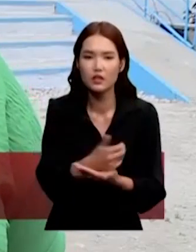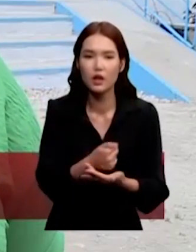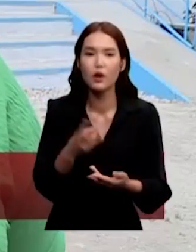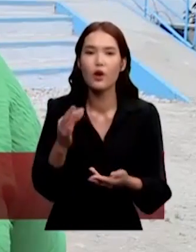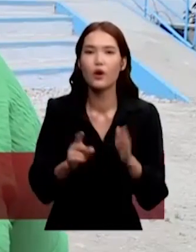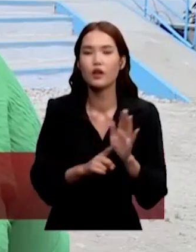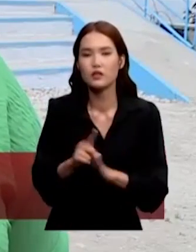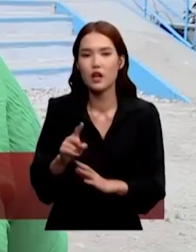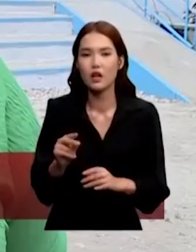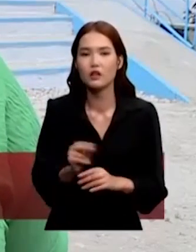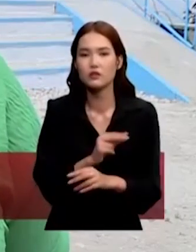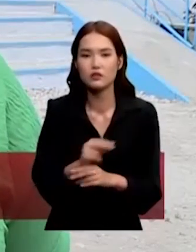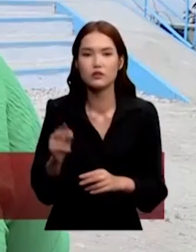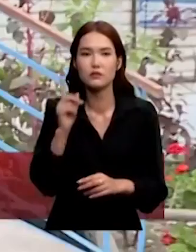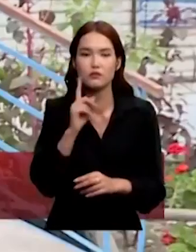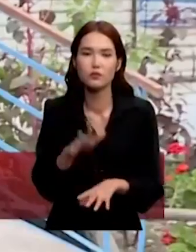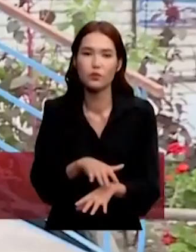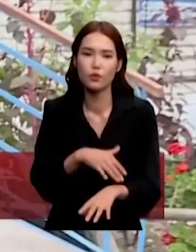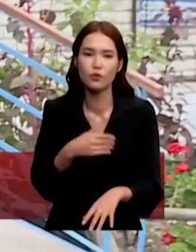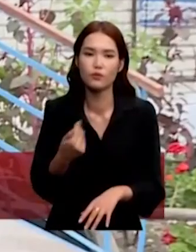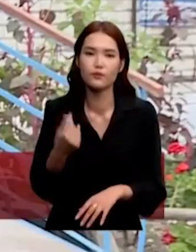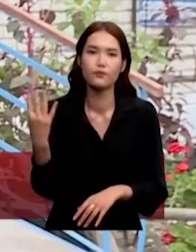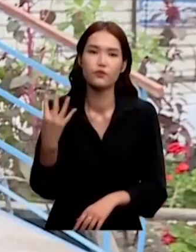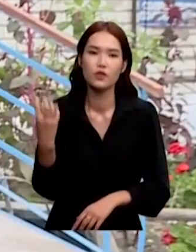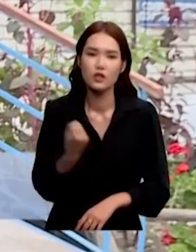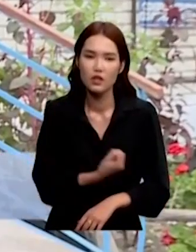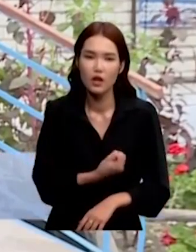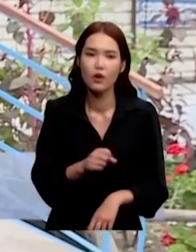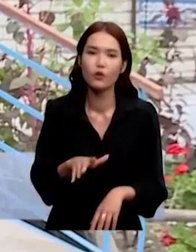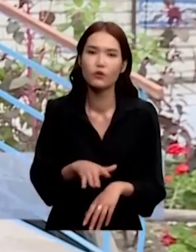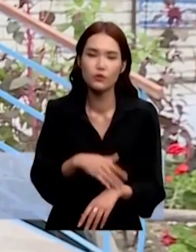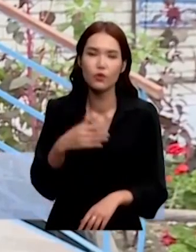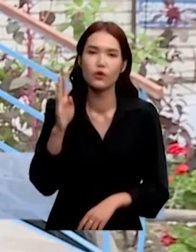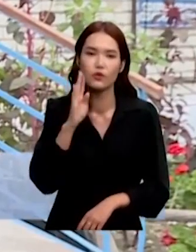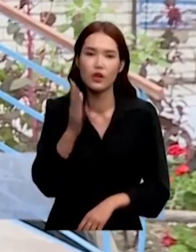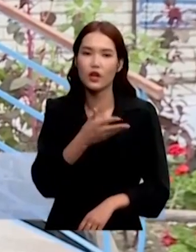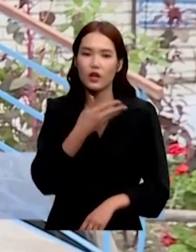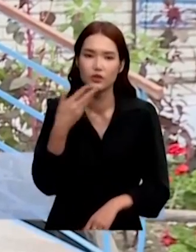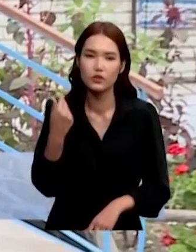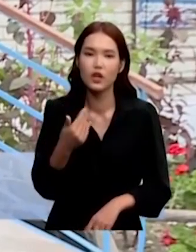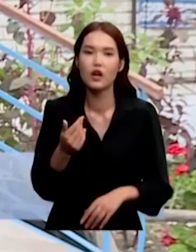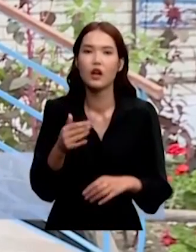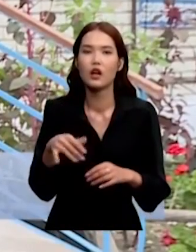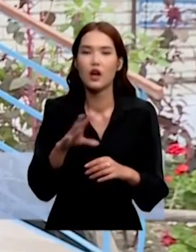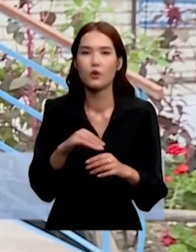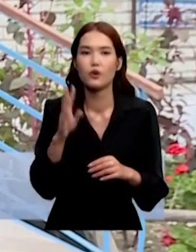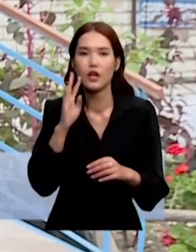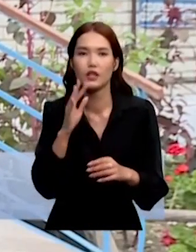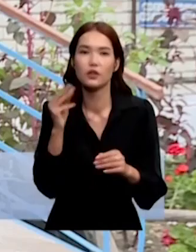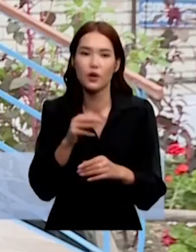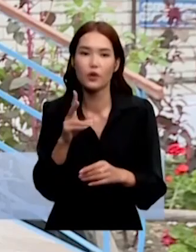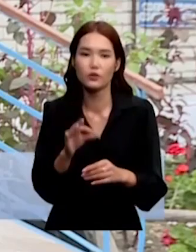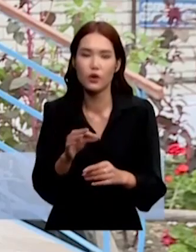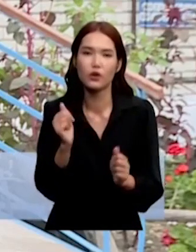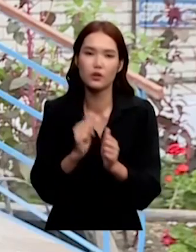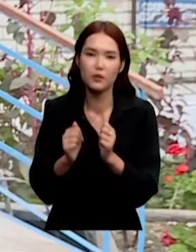часик постоит, потом она становится как сопля. Четвертая неделя пошла, что нету воды. Если она идет, то она идет струйкой, и то